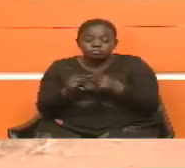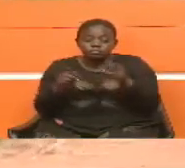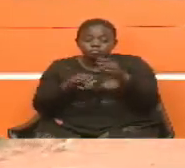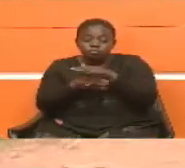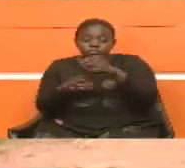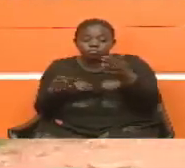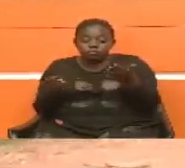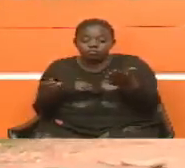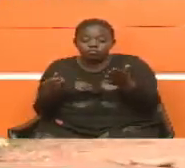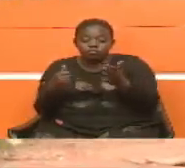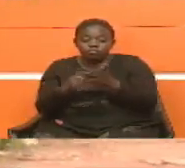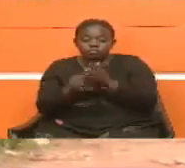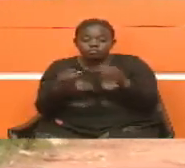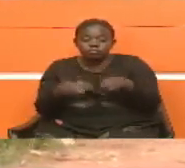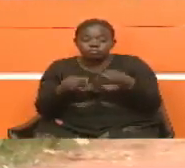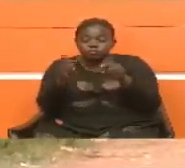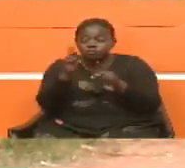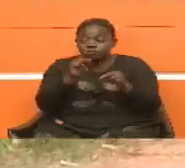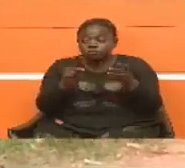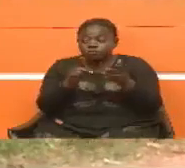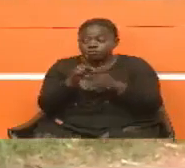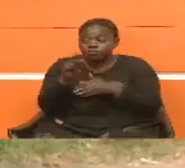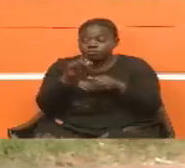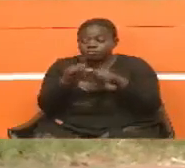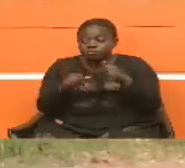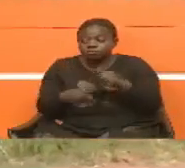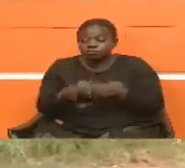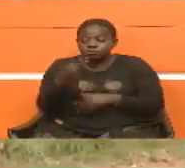ku kiwandiiko kyewa abatuuze yasasula omusolo gwa